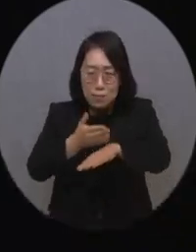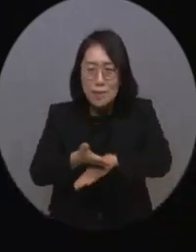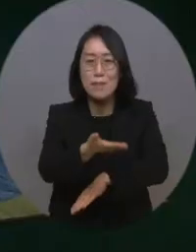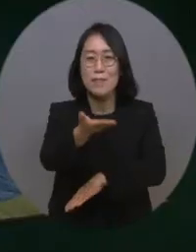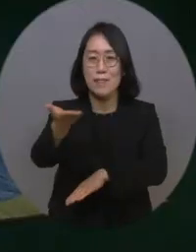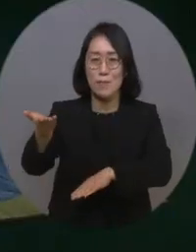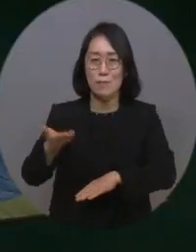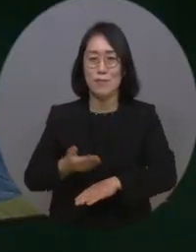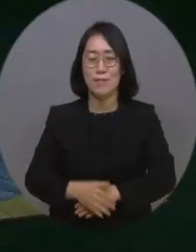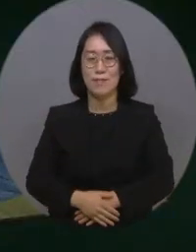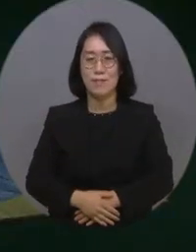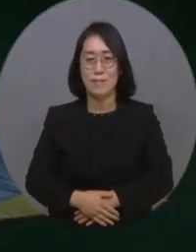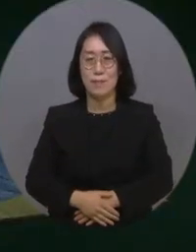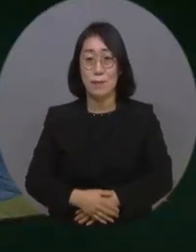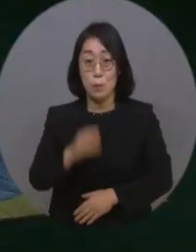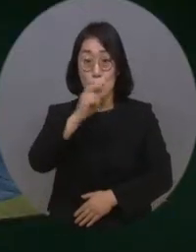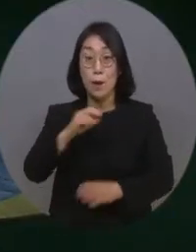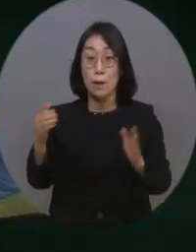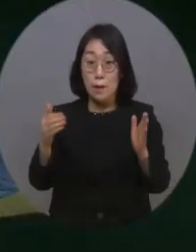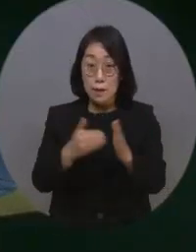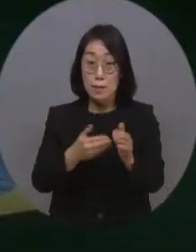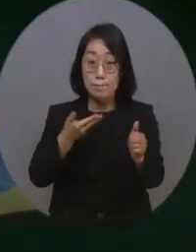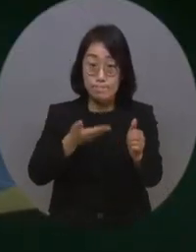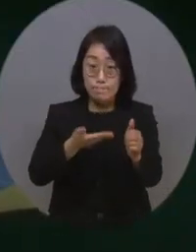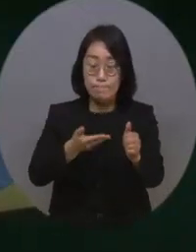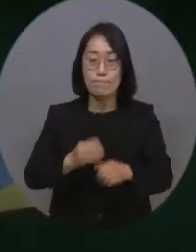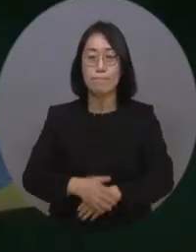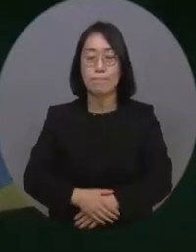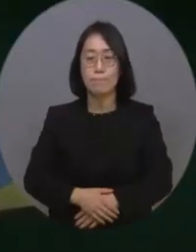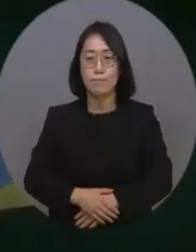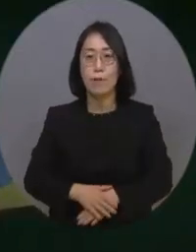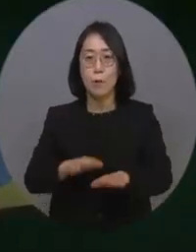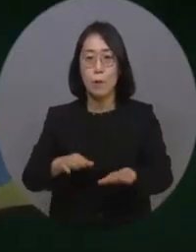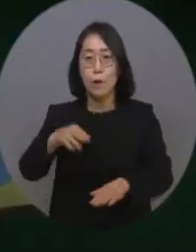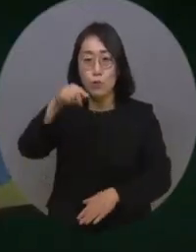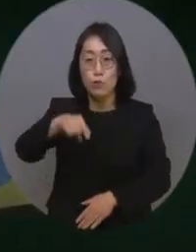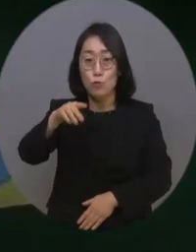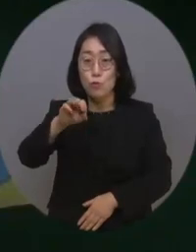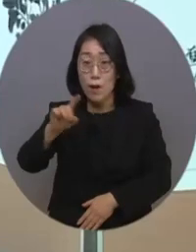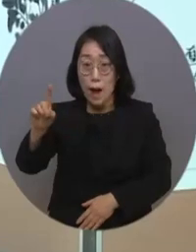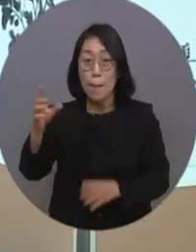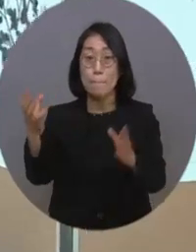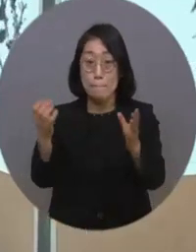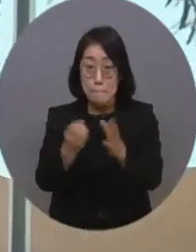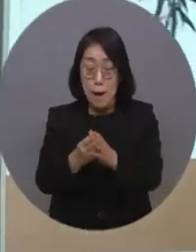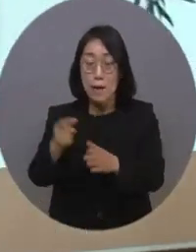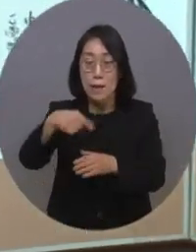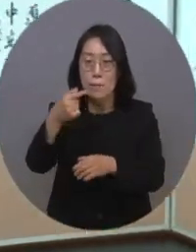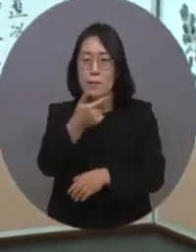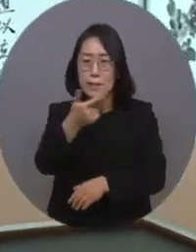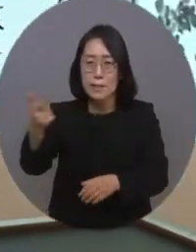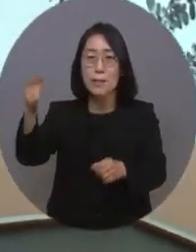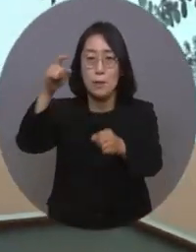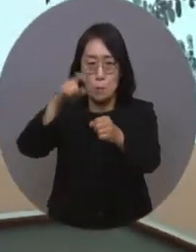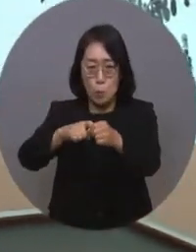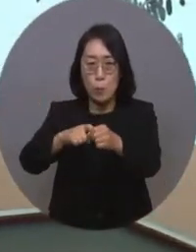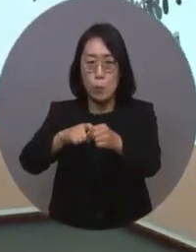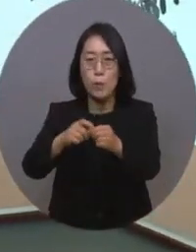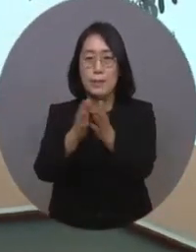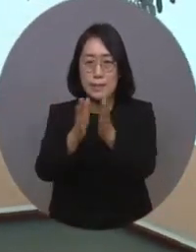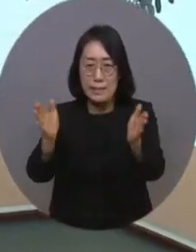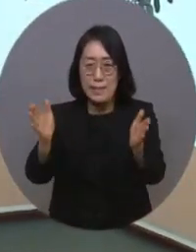여러분. 공연을 마친 장성빈 소리꾼. 이제 수군과 완창을 넘어 더 큰 꿈을 향해 달려갈